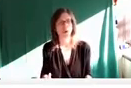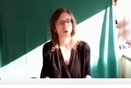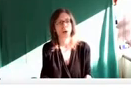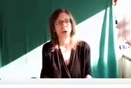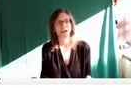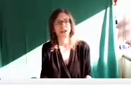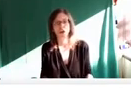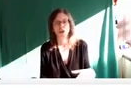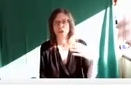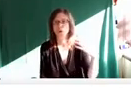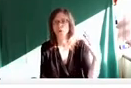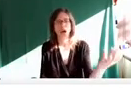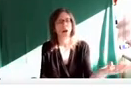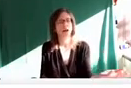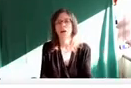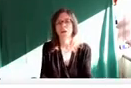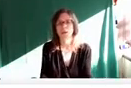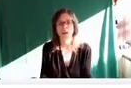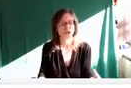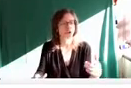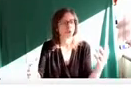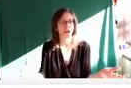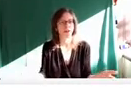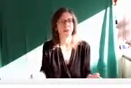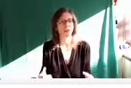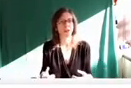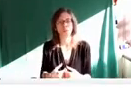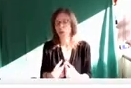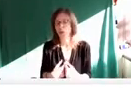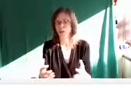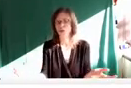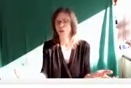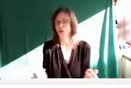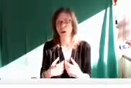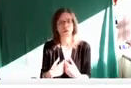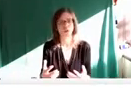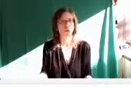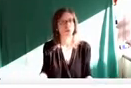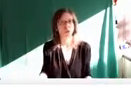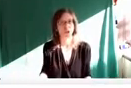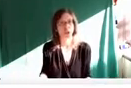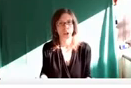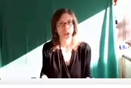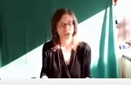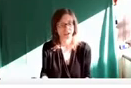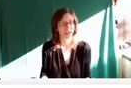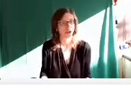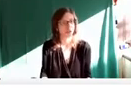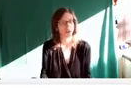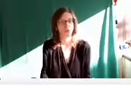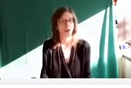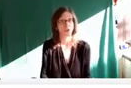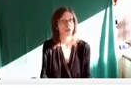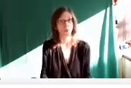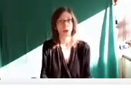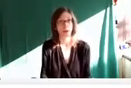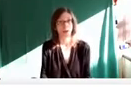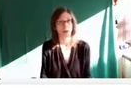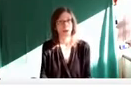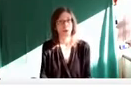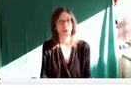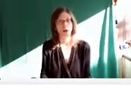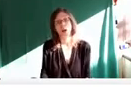sur l'écologie du Grand Nord, la géographie, où les chercheurs vont déposer leurs données. Il y a certains domaines où ça va de